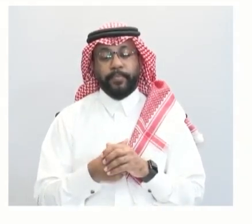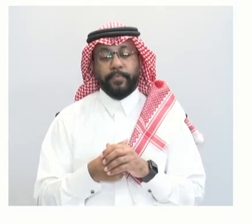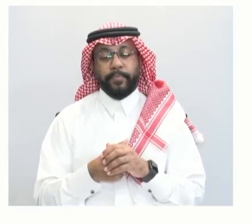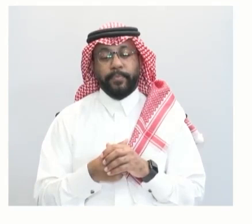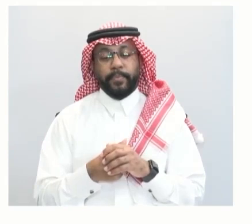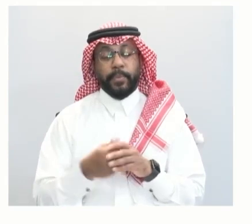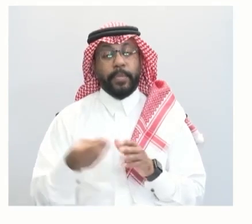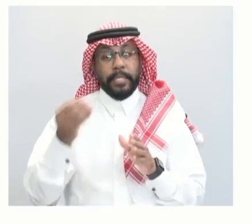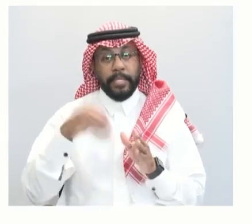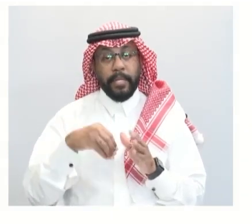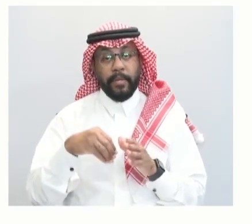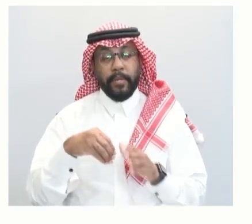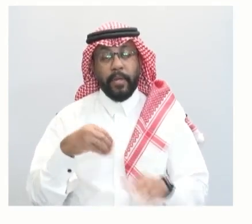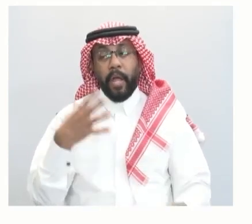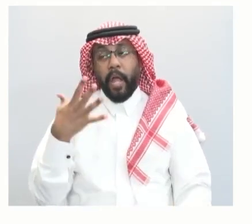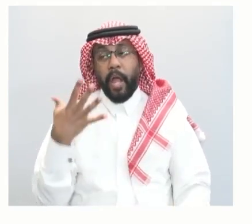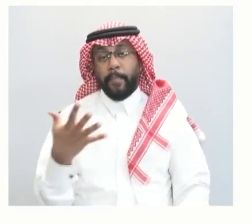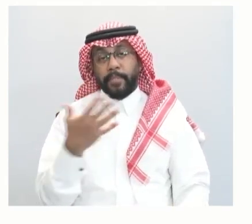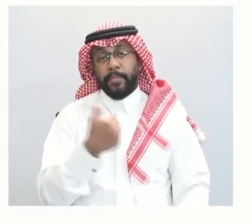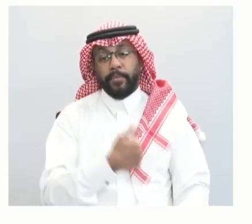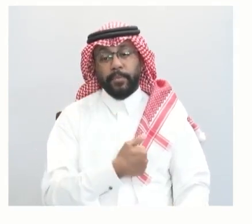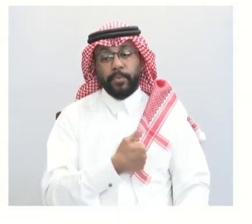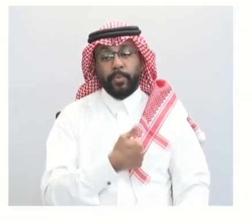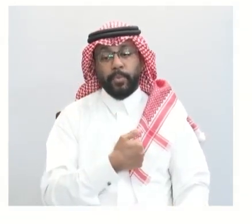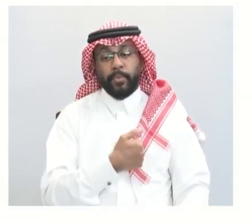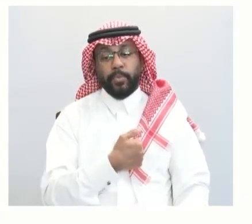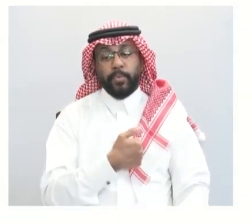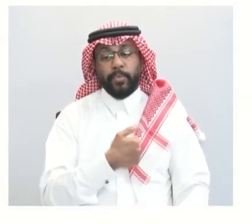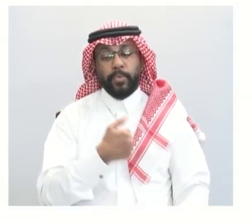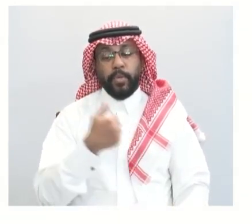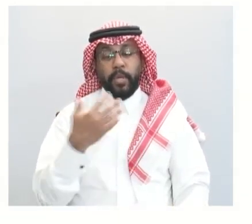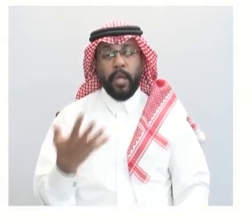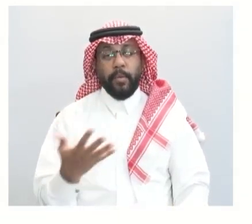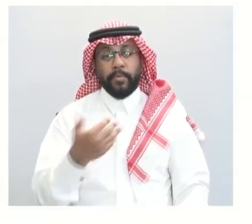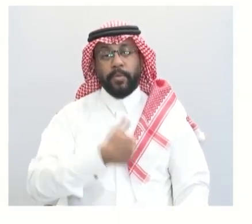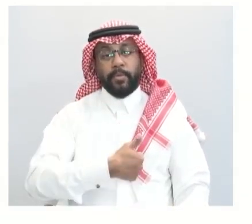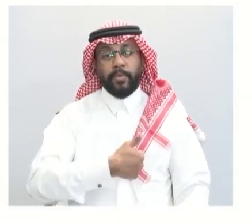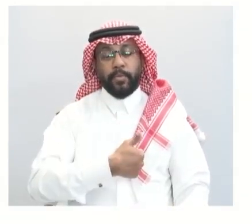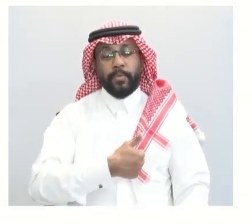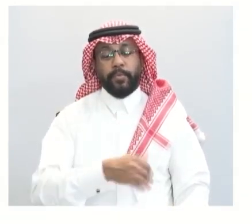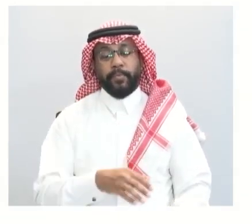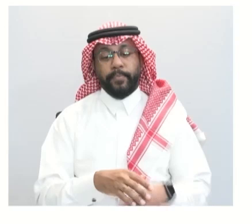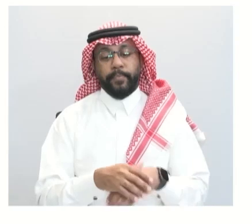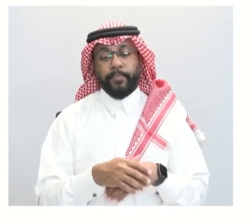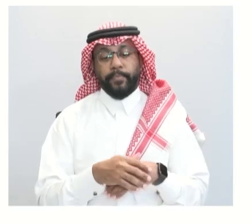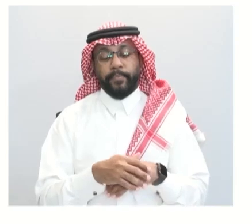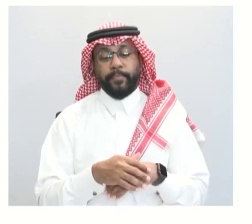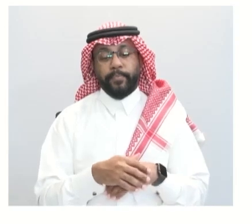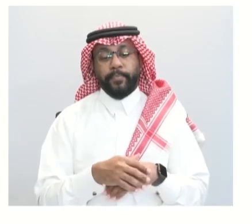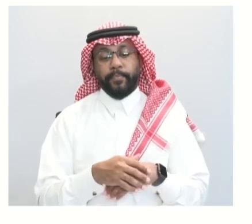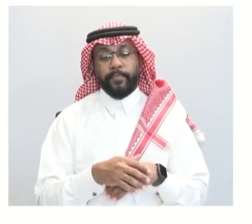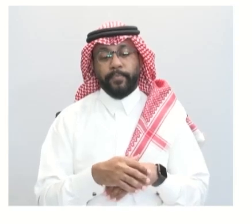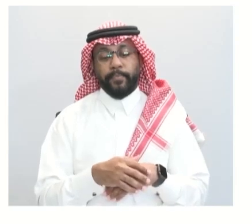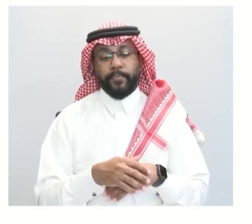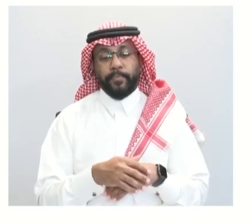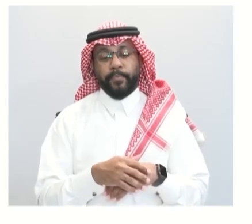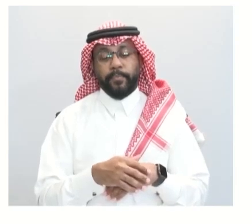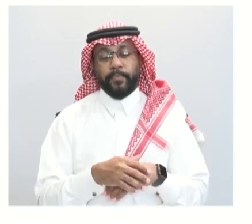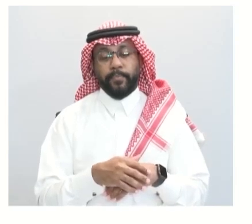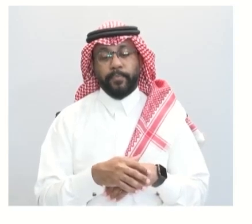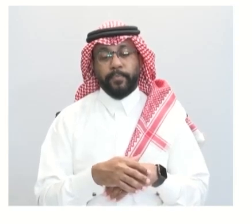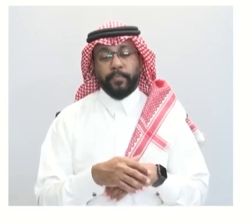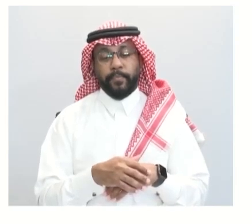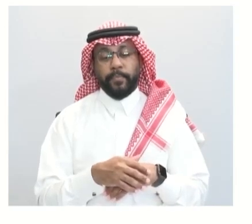باضافه خمس ريالات الى ال60 ريال السابقه يصبح لدينا 65 ريالا